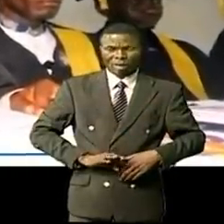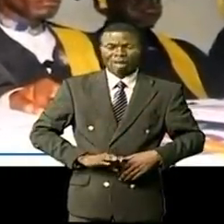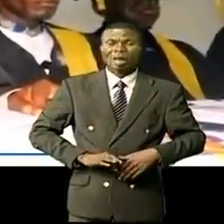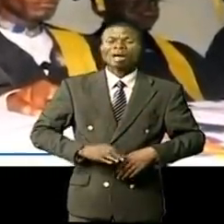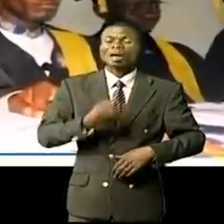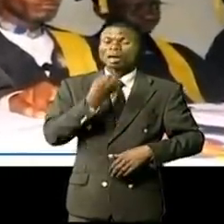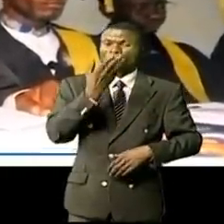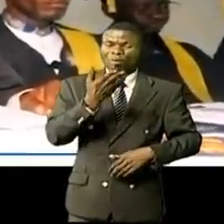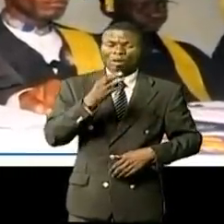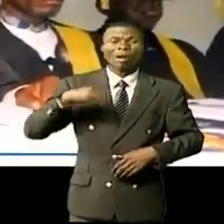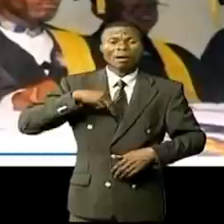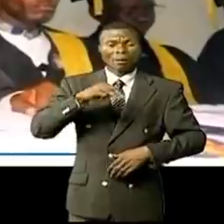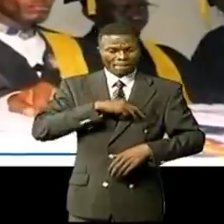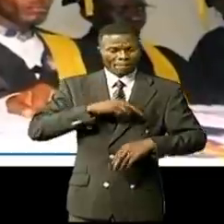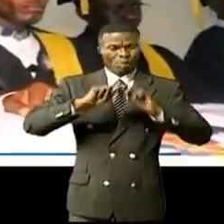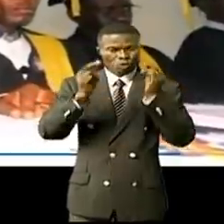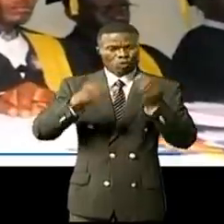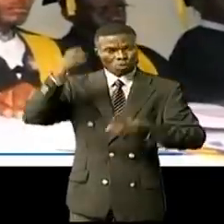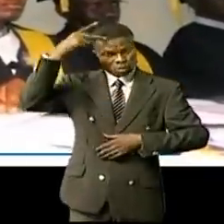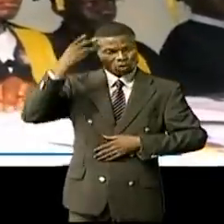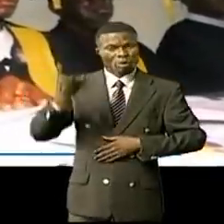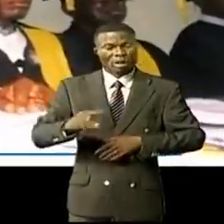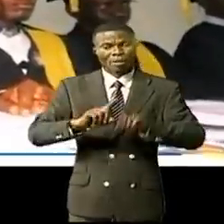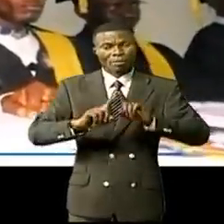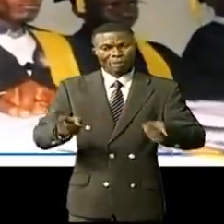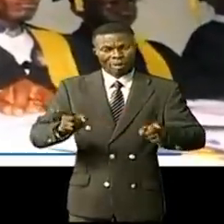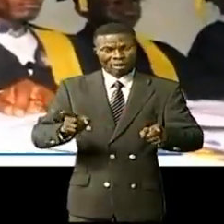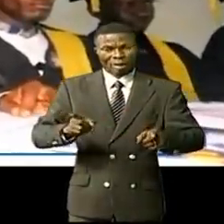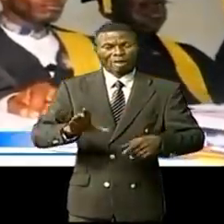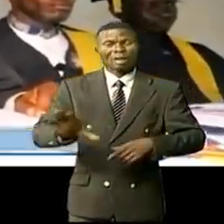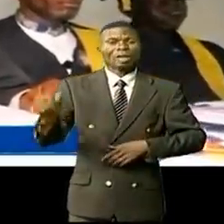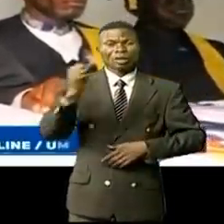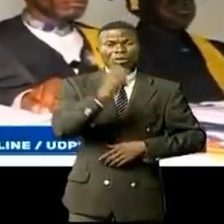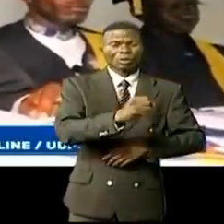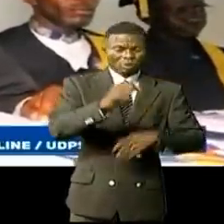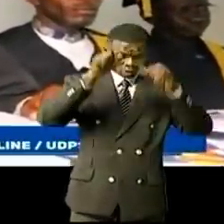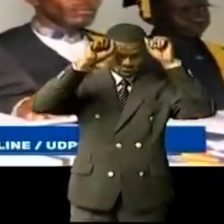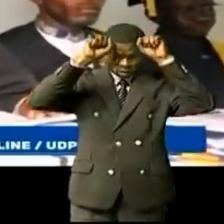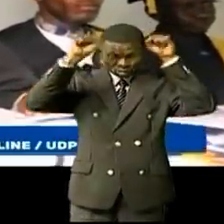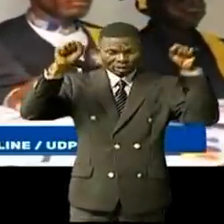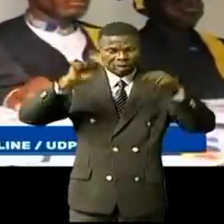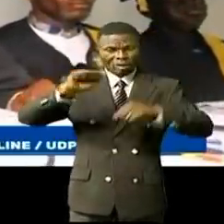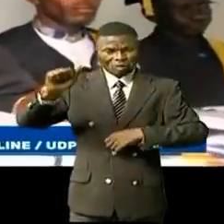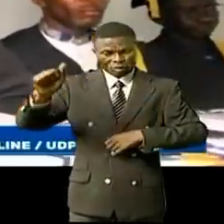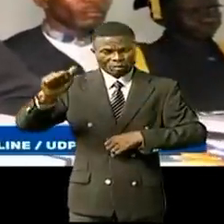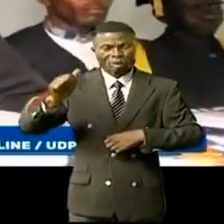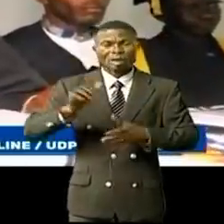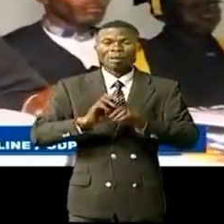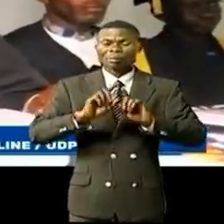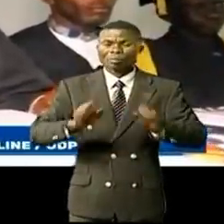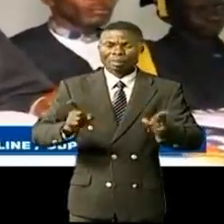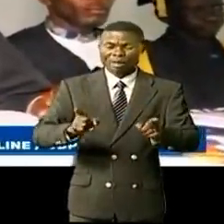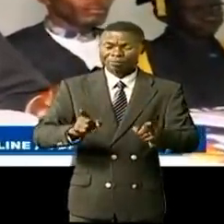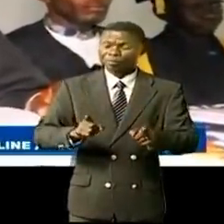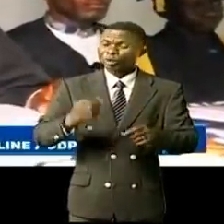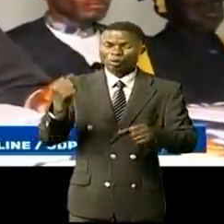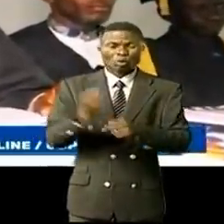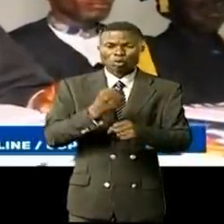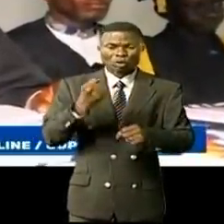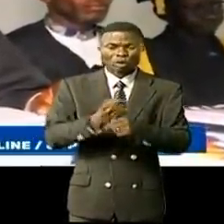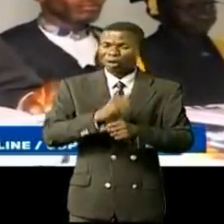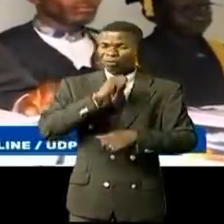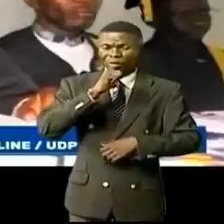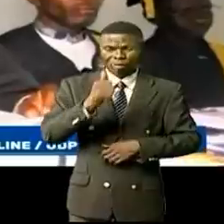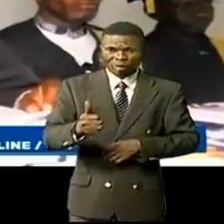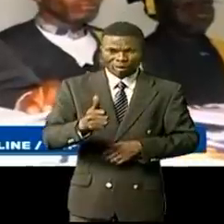il reste membre de cet important organe, étant nommé par le président du parti, comme tel par la décision 26, comme nous venons de le dire, sauf que